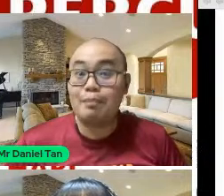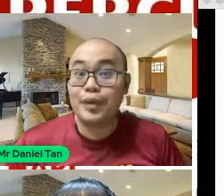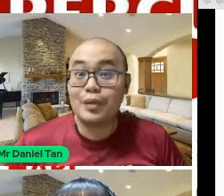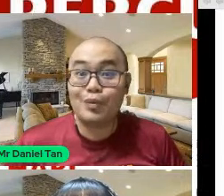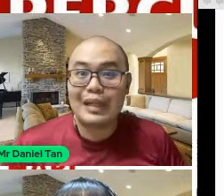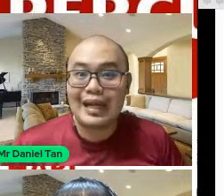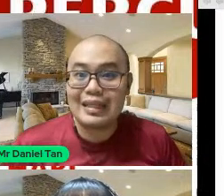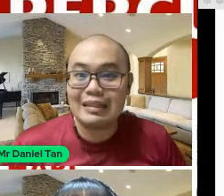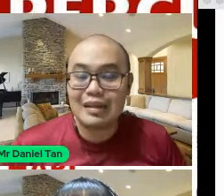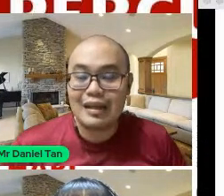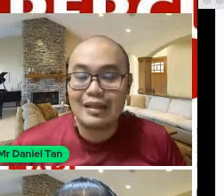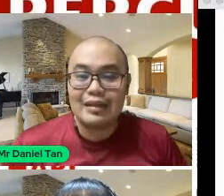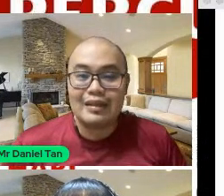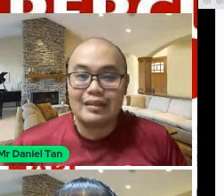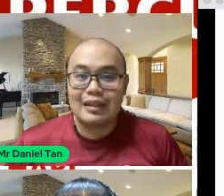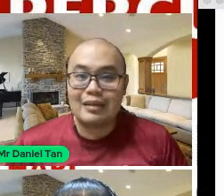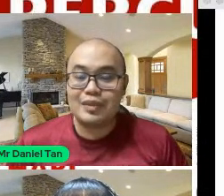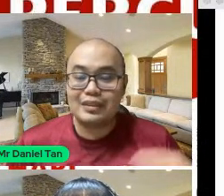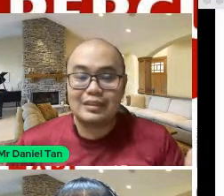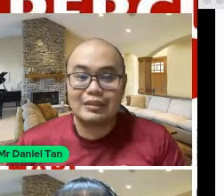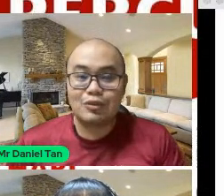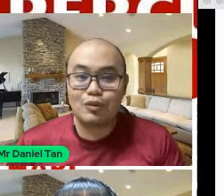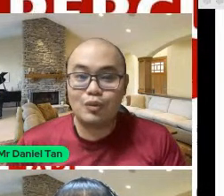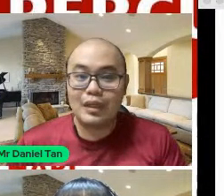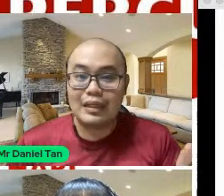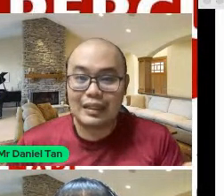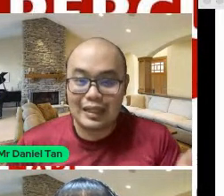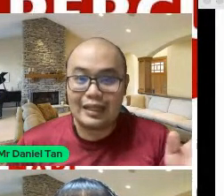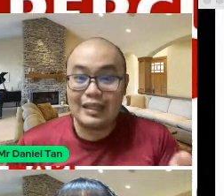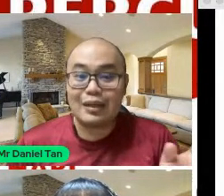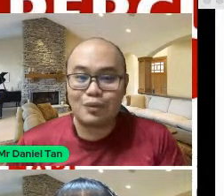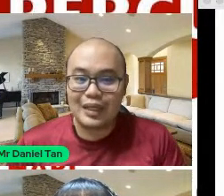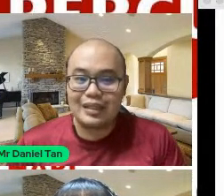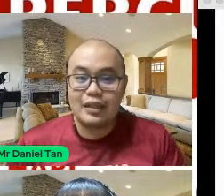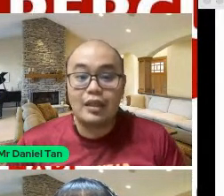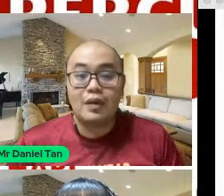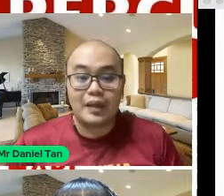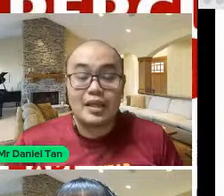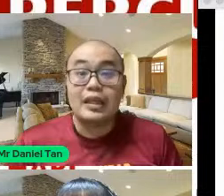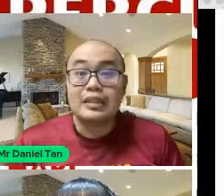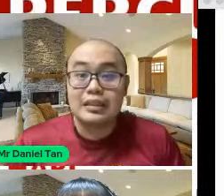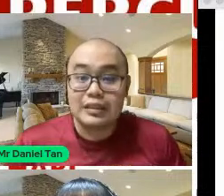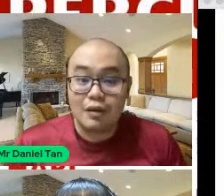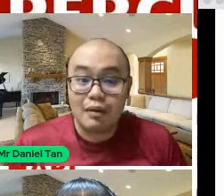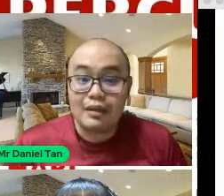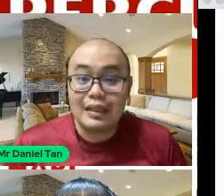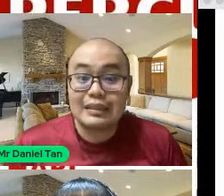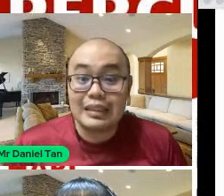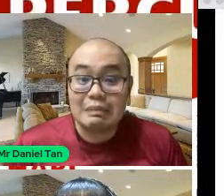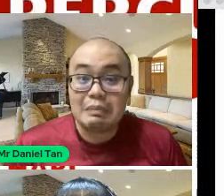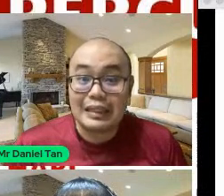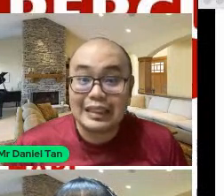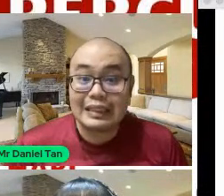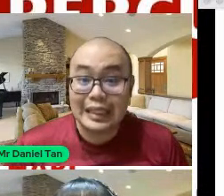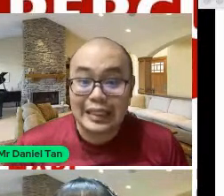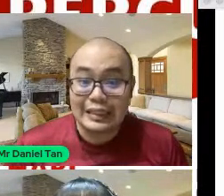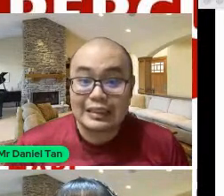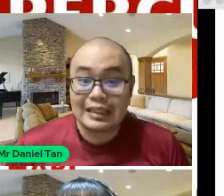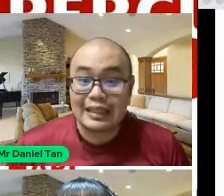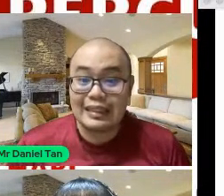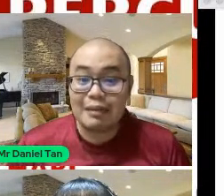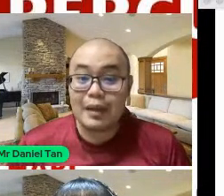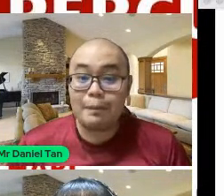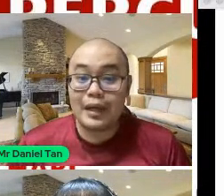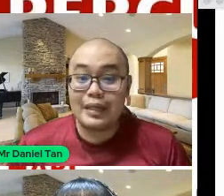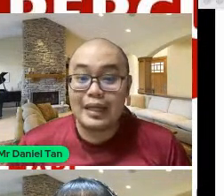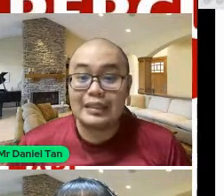penting merupakan permulaan dalam sesuatu yang kita ingin lakukan Oke seseorang yang tidak memasang niat